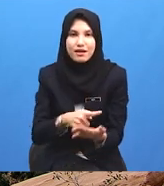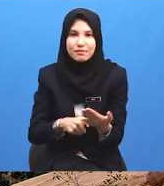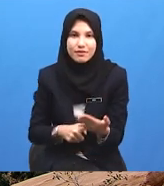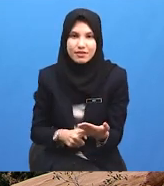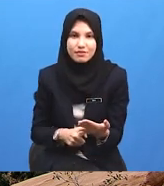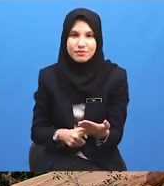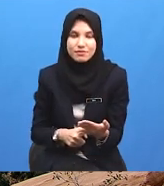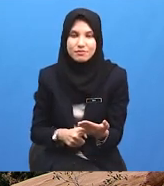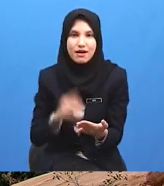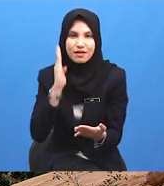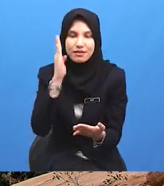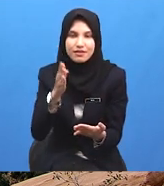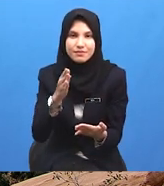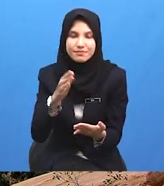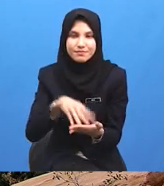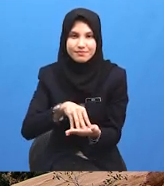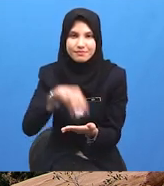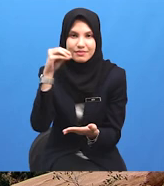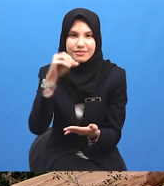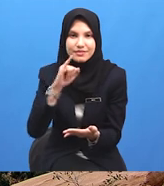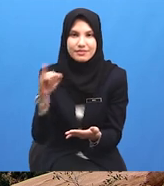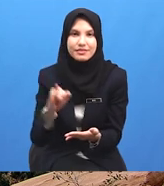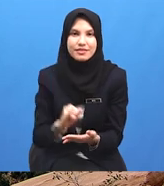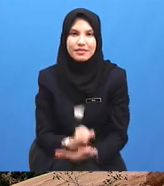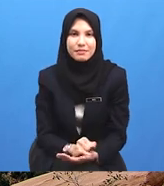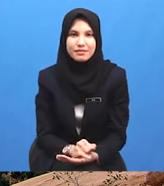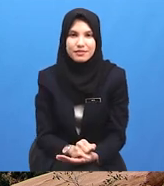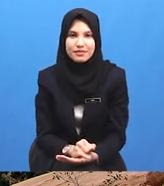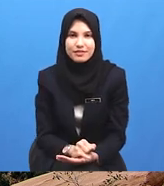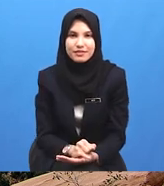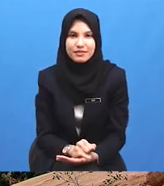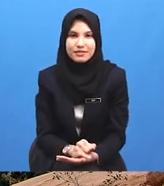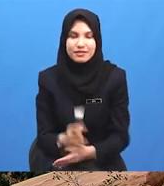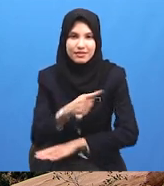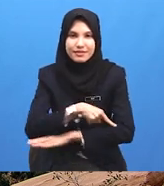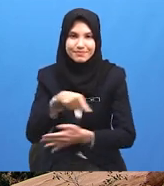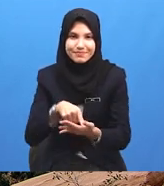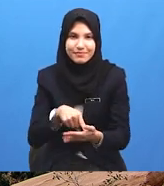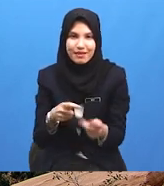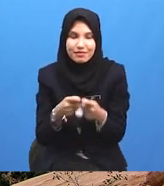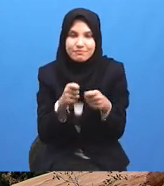semua akan pelajari pada hari ini. Tenangkan diri anda.